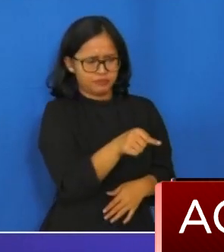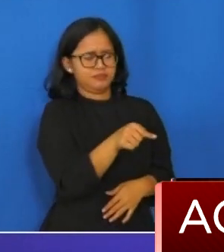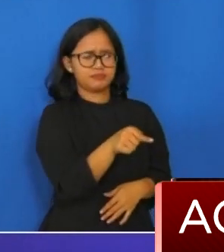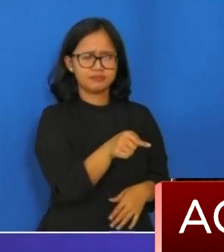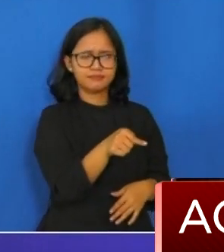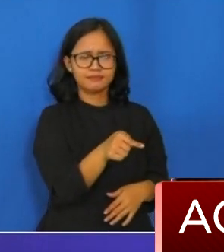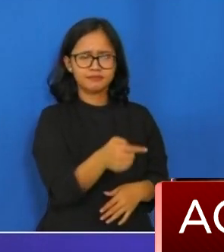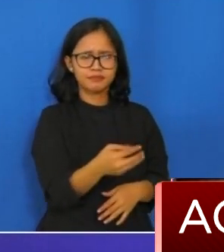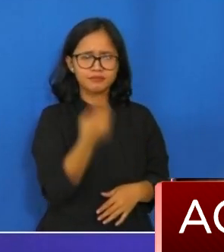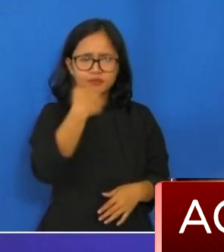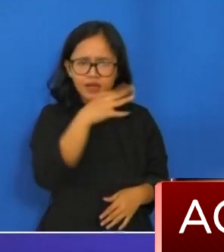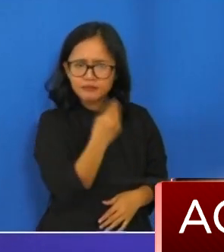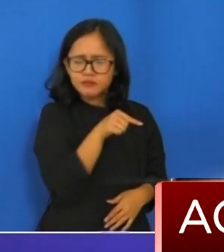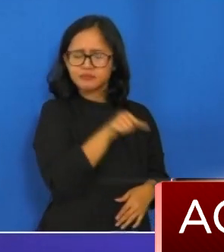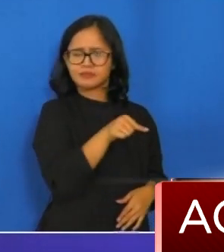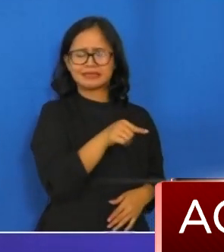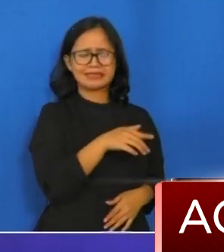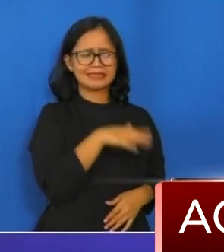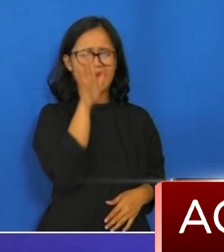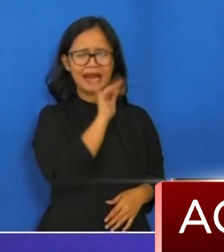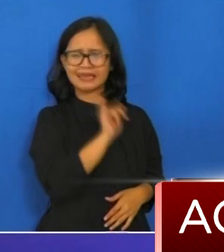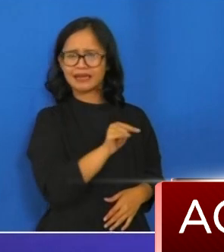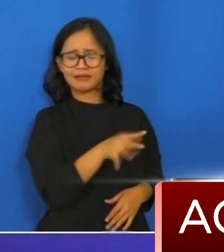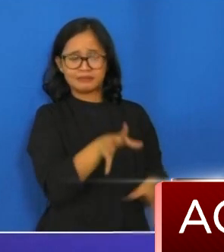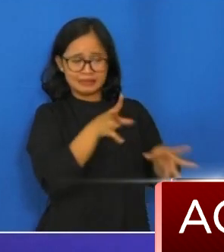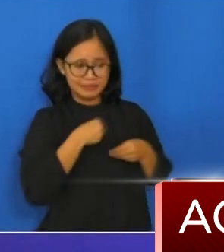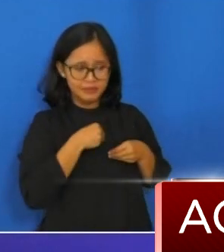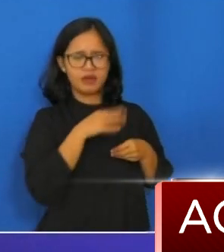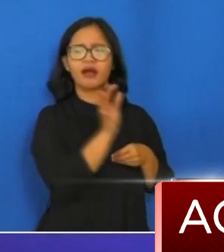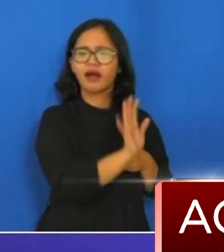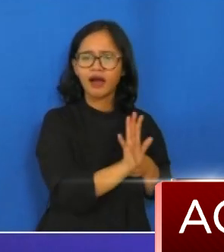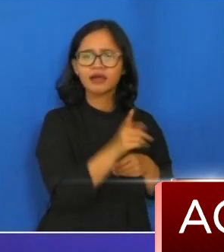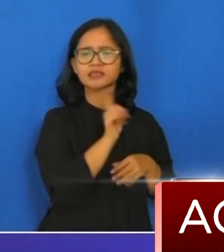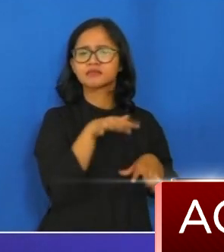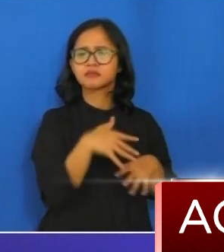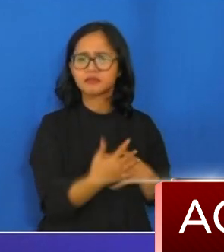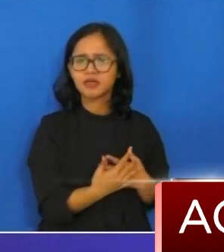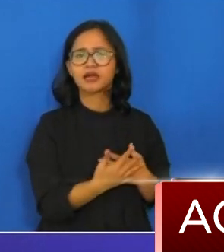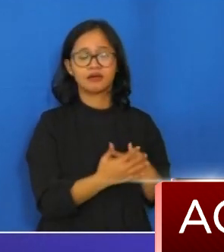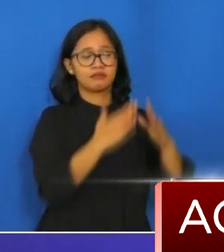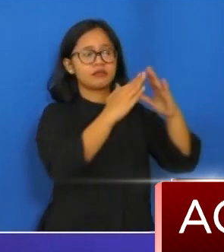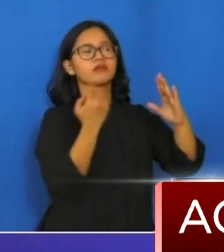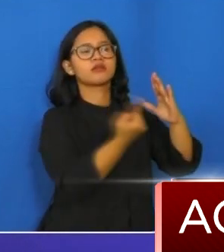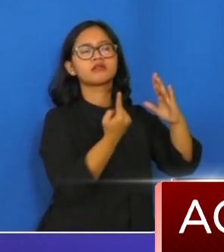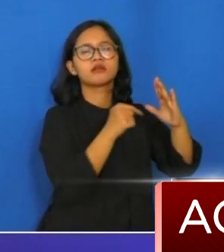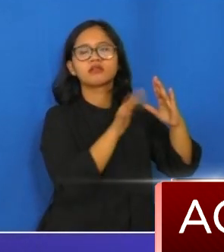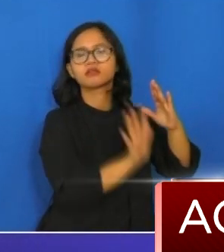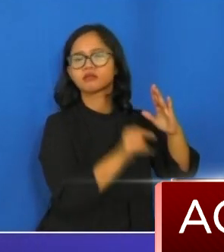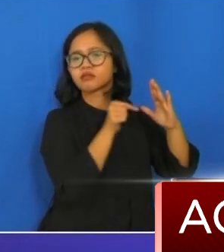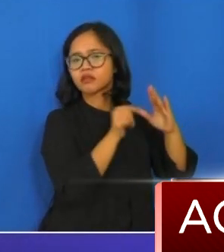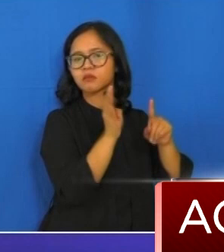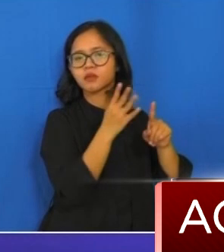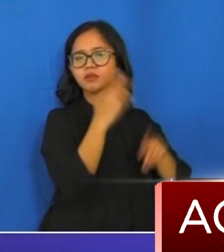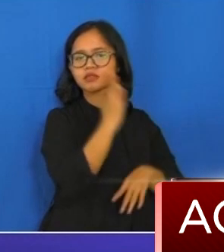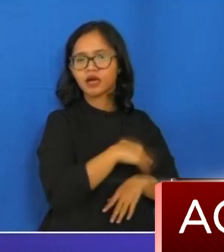makna mudik tidak akan pernah kita dapatkan kecuali hanya menjalankan karantina 14 Hari